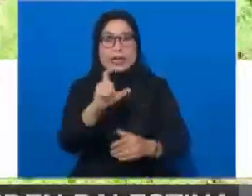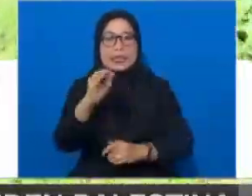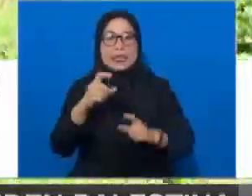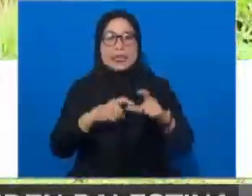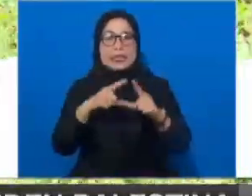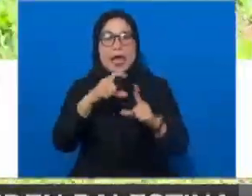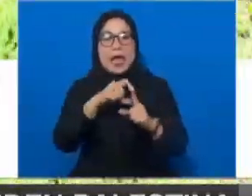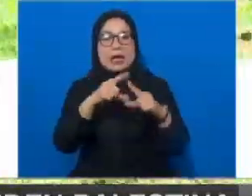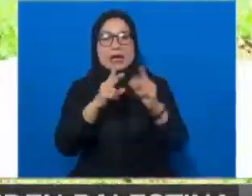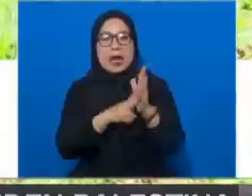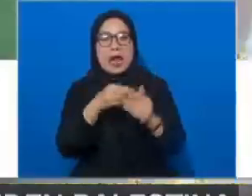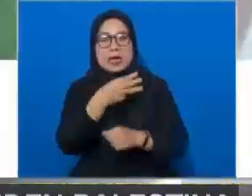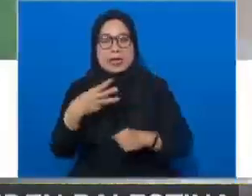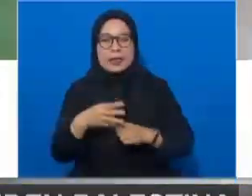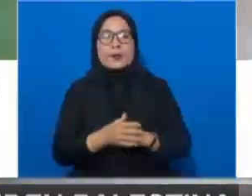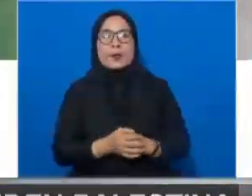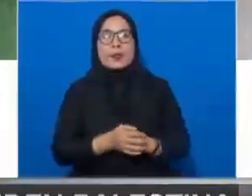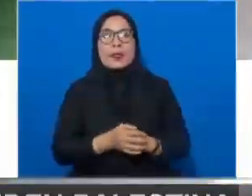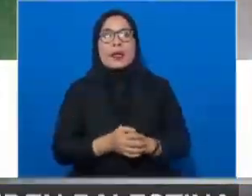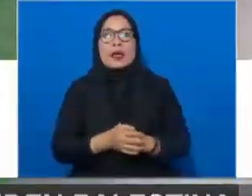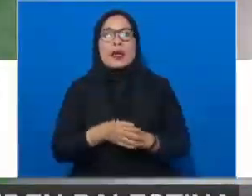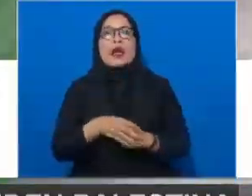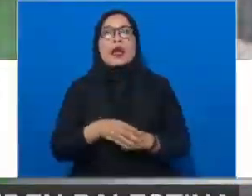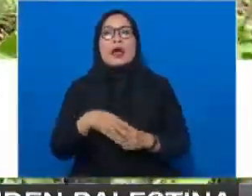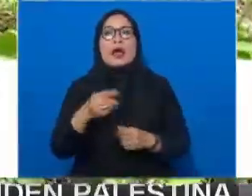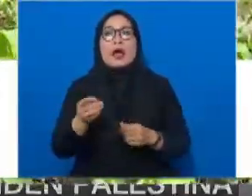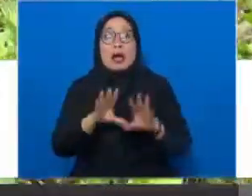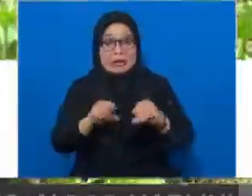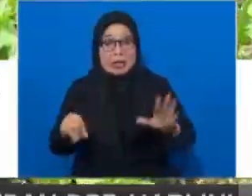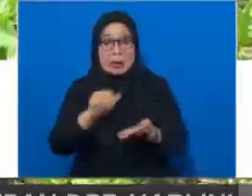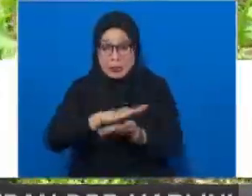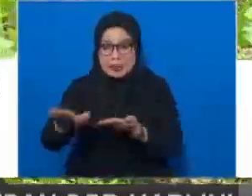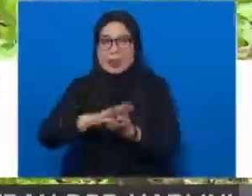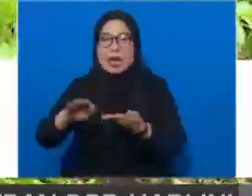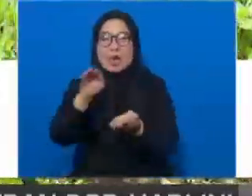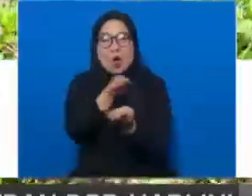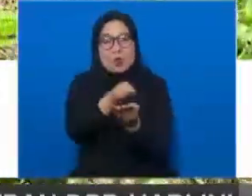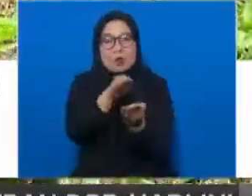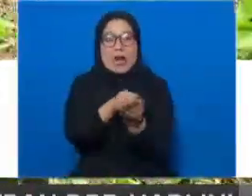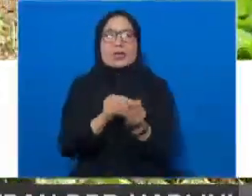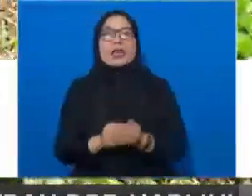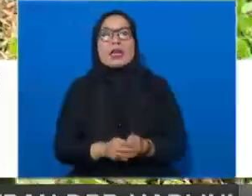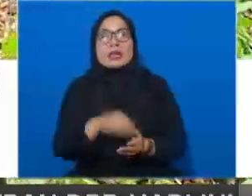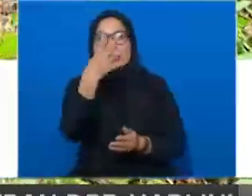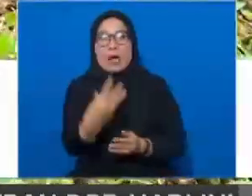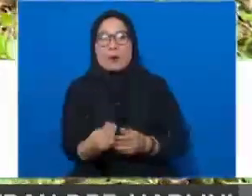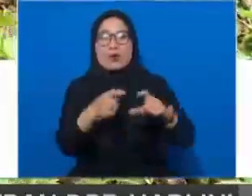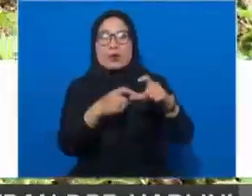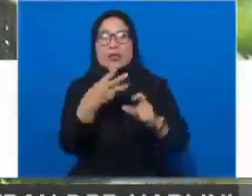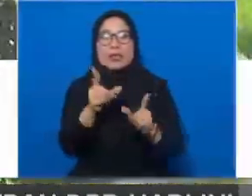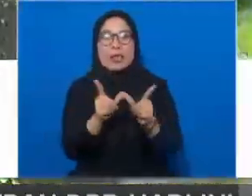Pagi ini, Engko Chang In tengah membersihkan sebuah kuburan di pemakaman Cina Rawa Kucing, Kampung Sewan, Kota